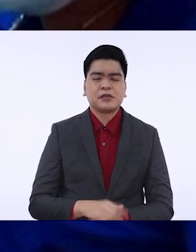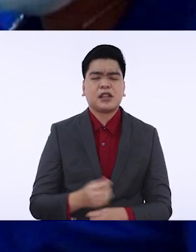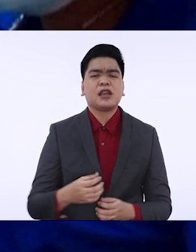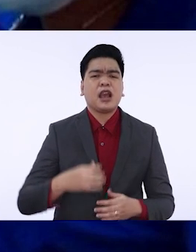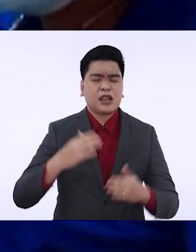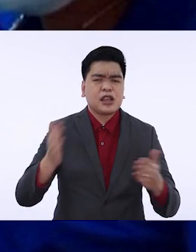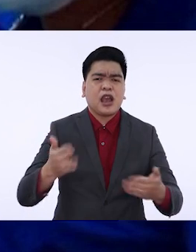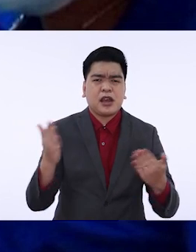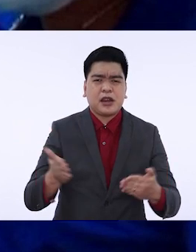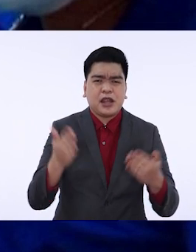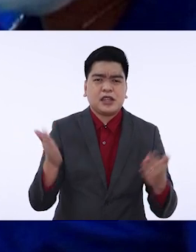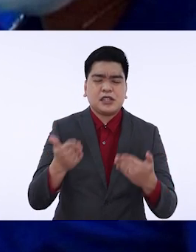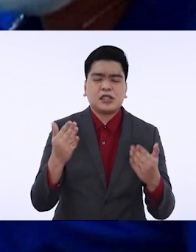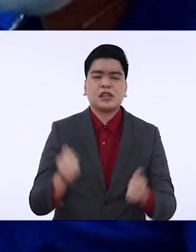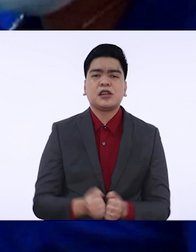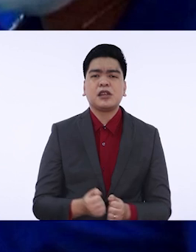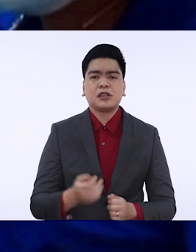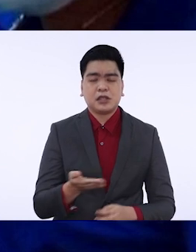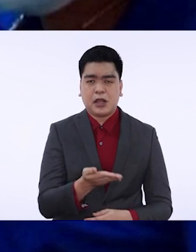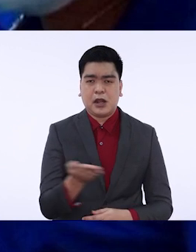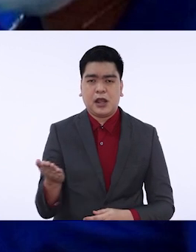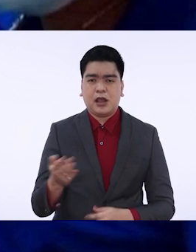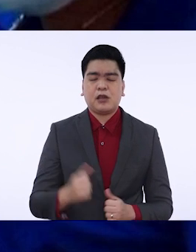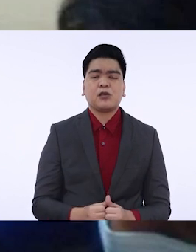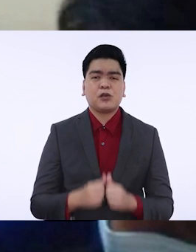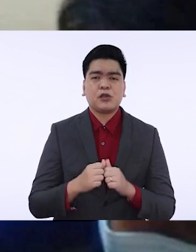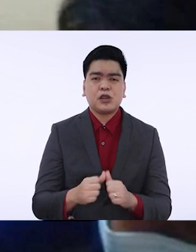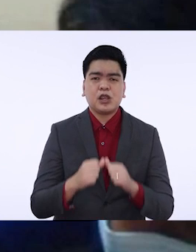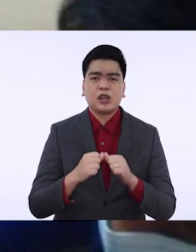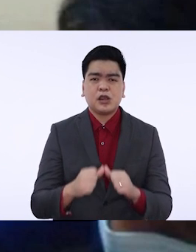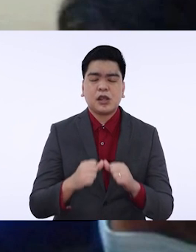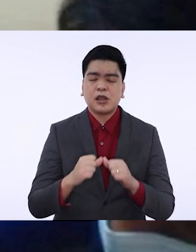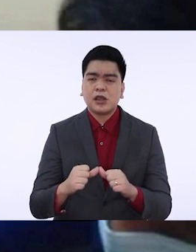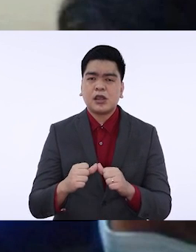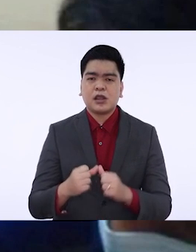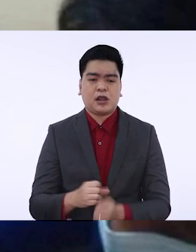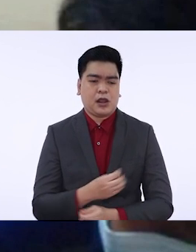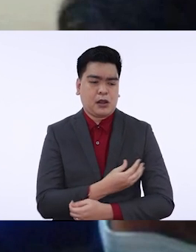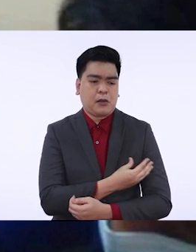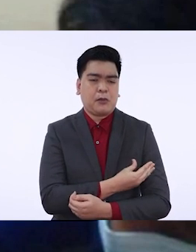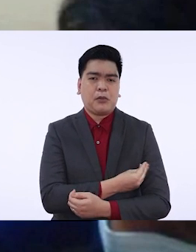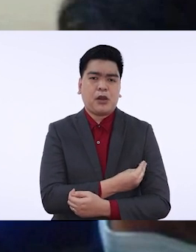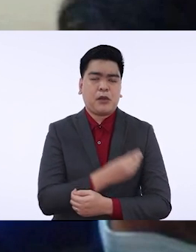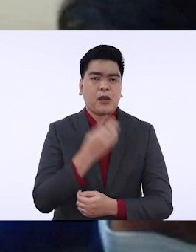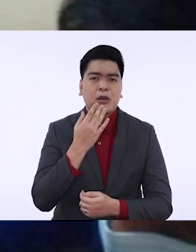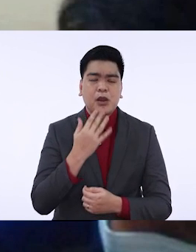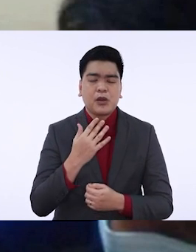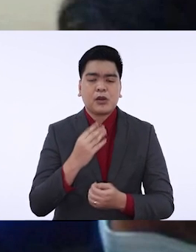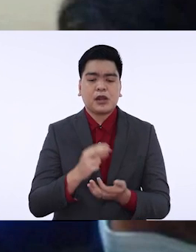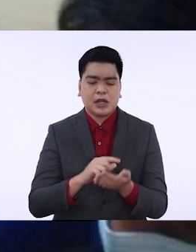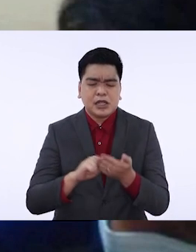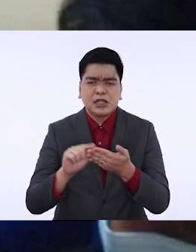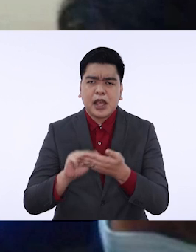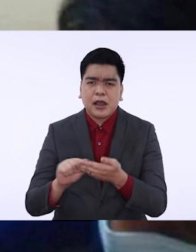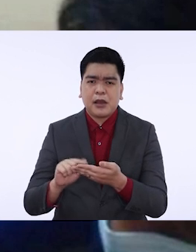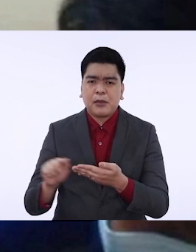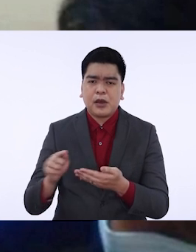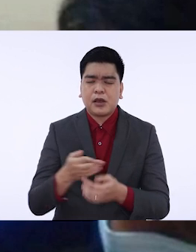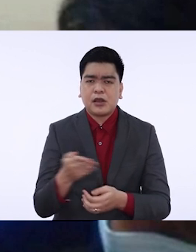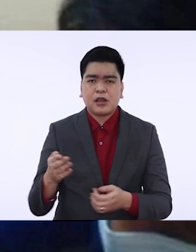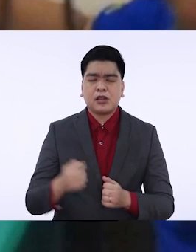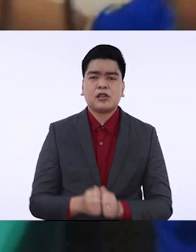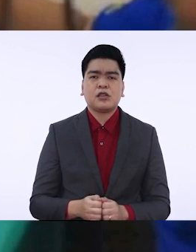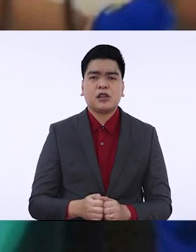din sila ng mga kaanib sa SCAN na patuloy at regular na makapagsagawa ng blood pressure check-up at regular din ang